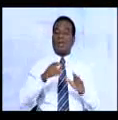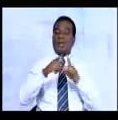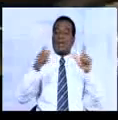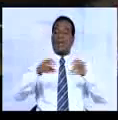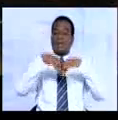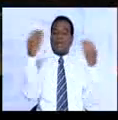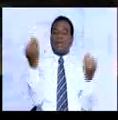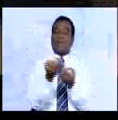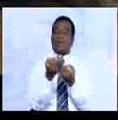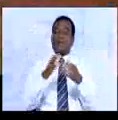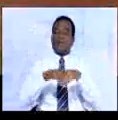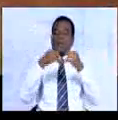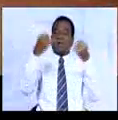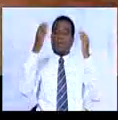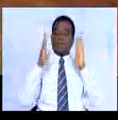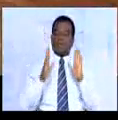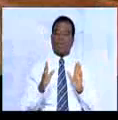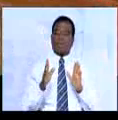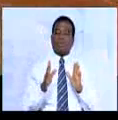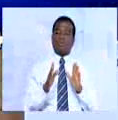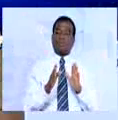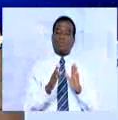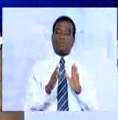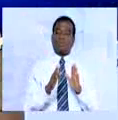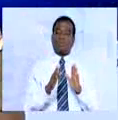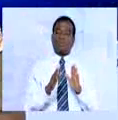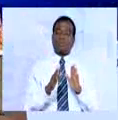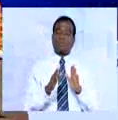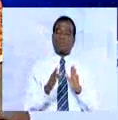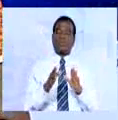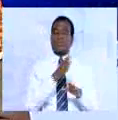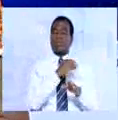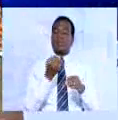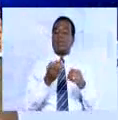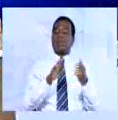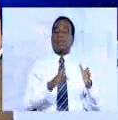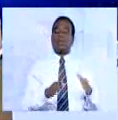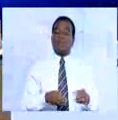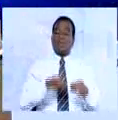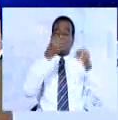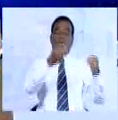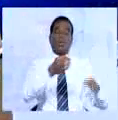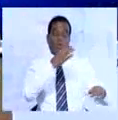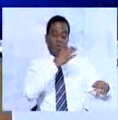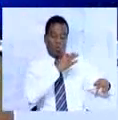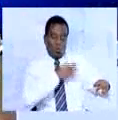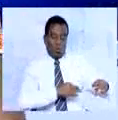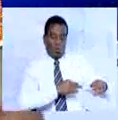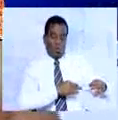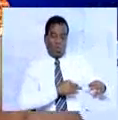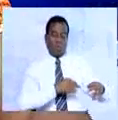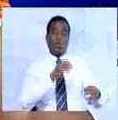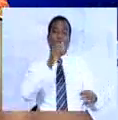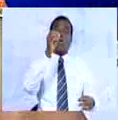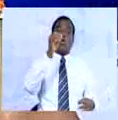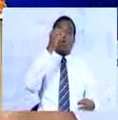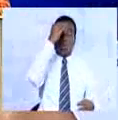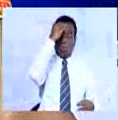grande famille des journalistes. Jean-Hélène a été donc élevé au grade d'officier dans l'ordre